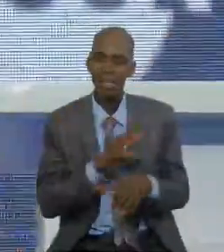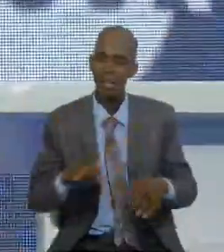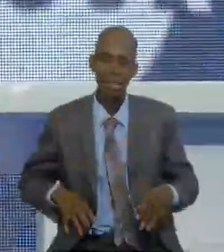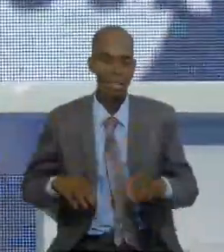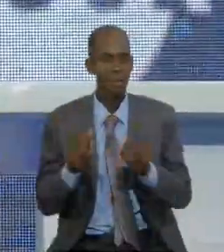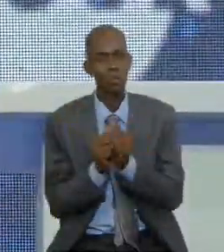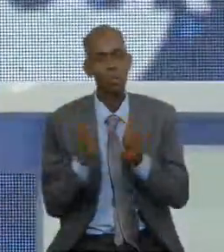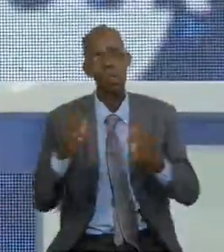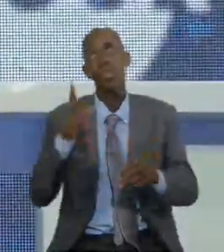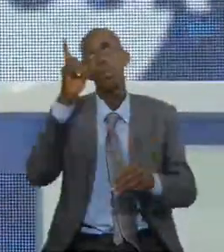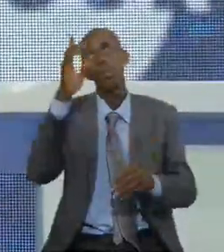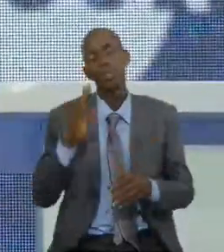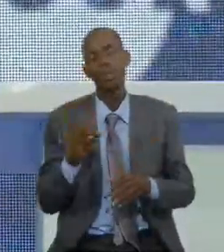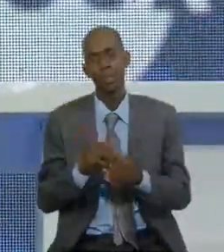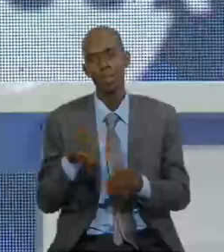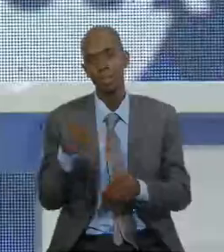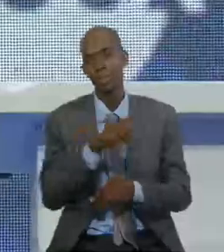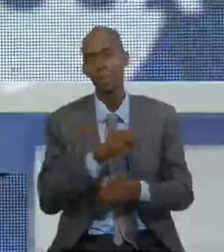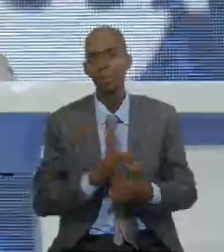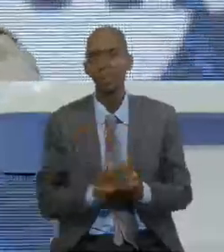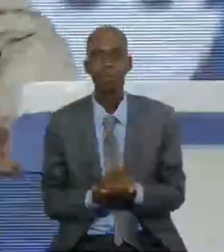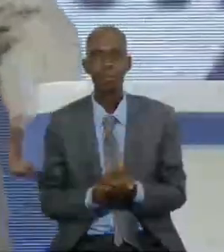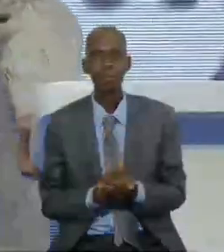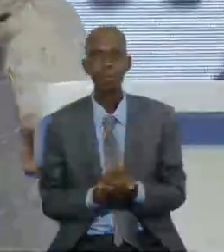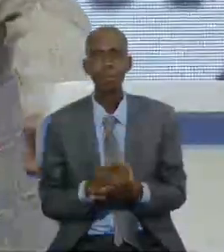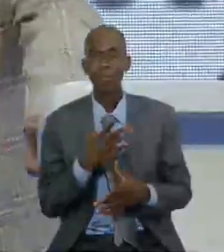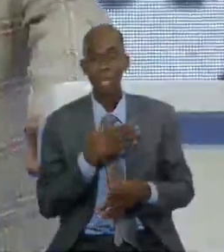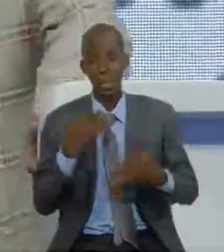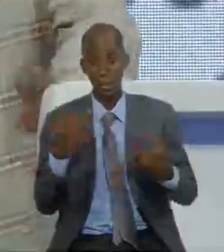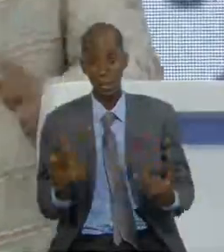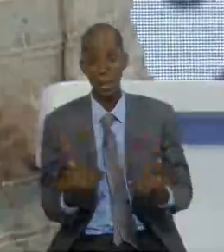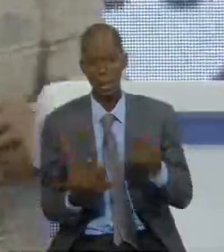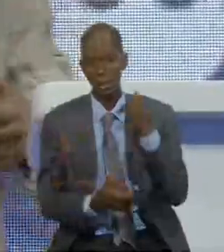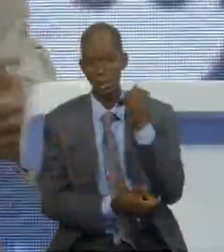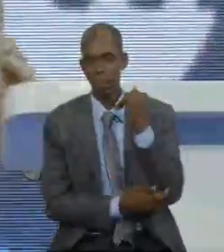mais tu ne peux pas le faire sans Christ sans Dieu